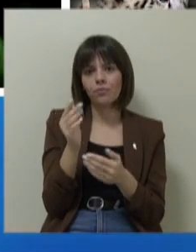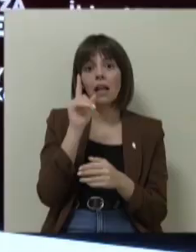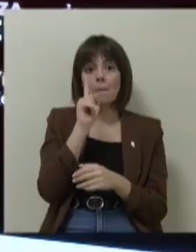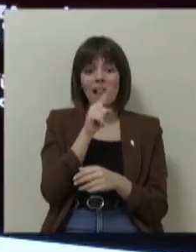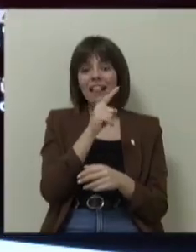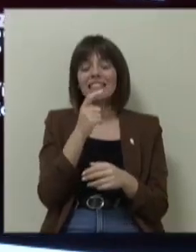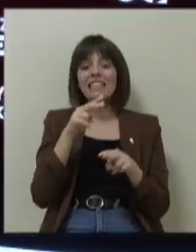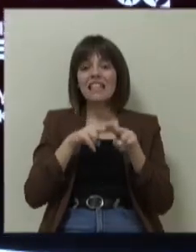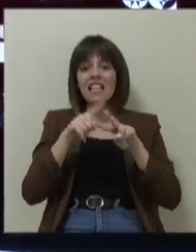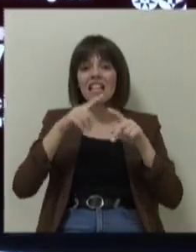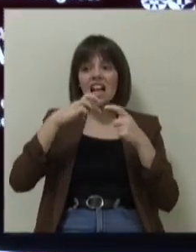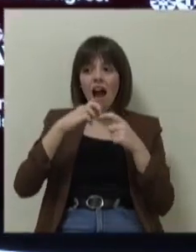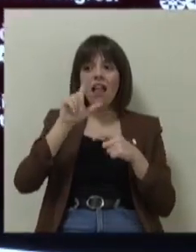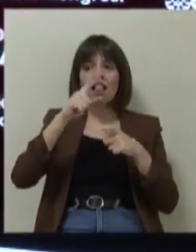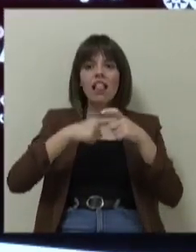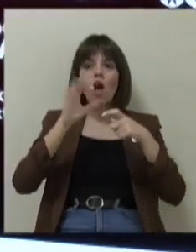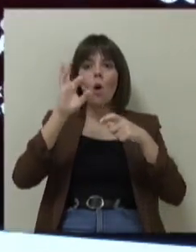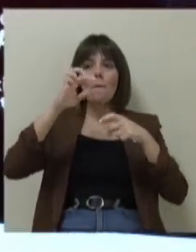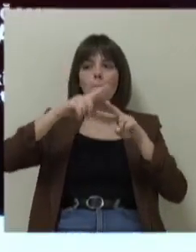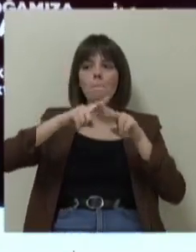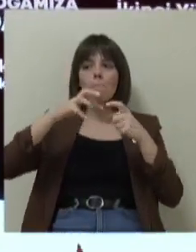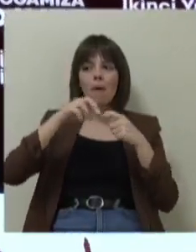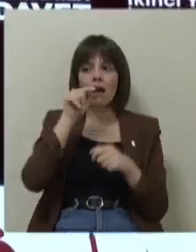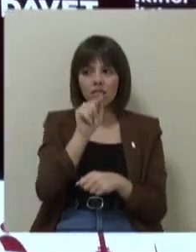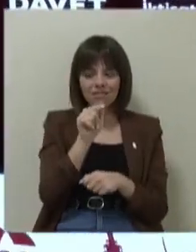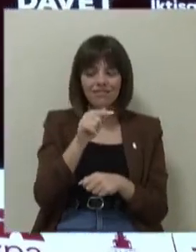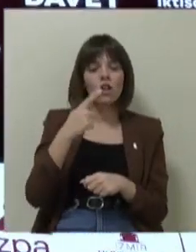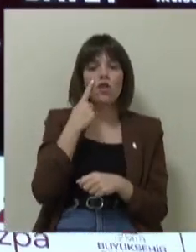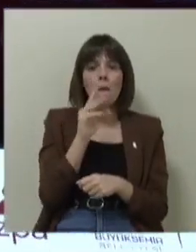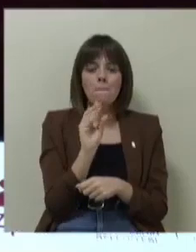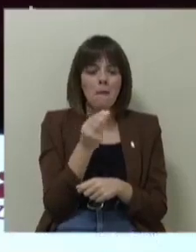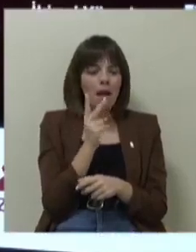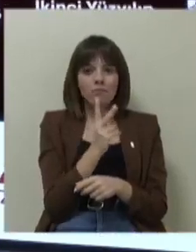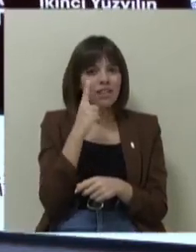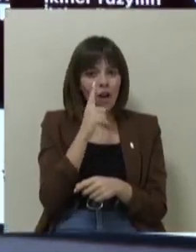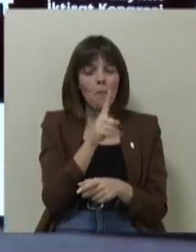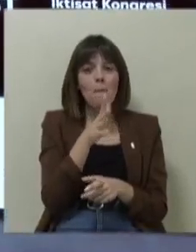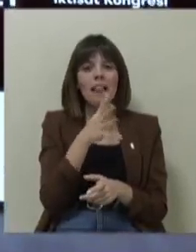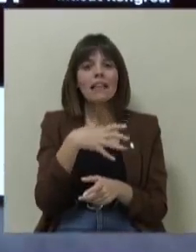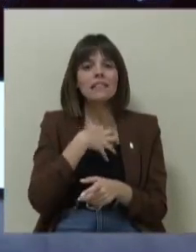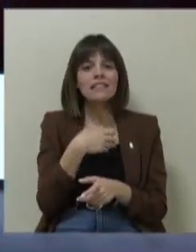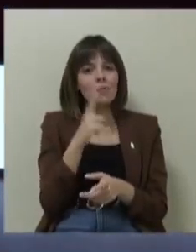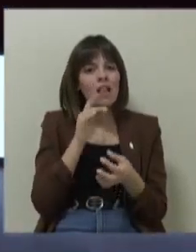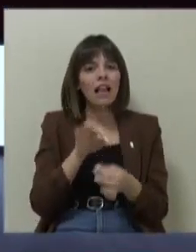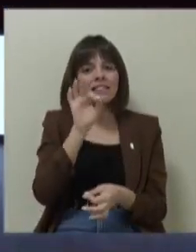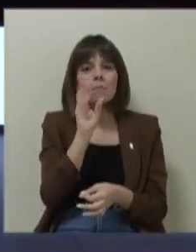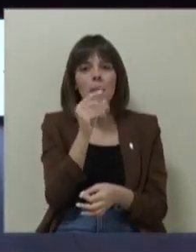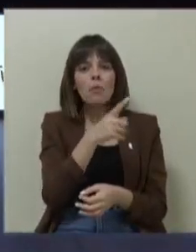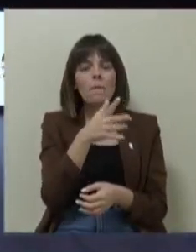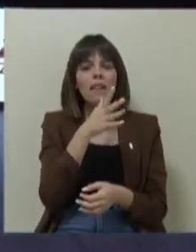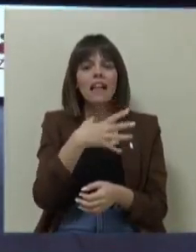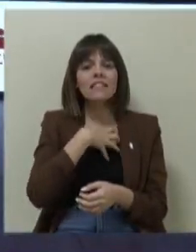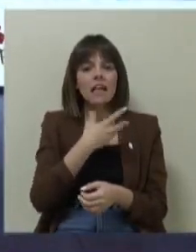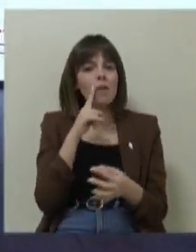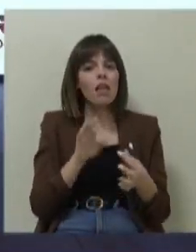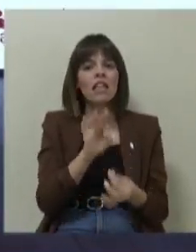leoparı, daha yavruyken, bebekken bu bilgilere sahip. Aslında insan bebeği de bu bilgilere sahip.